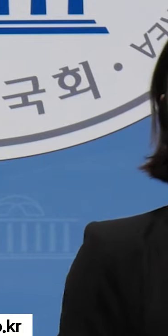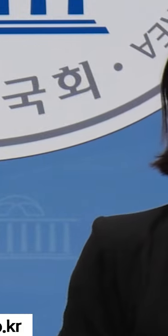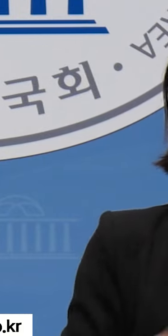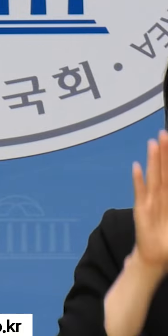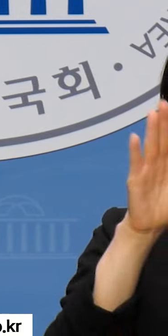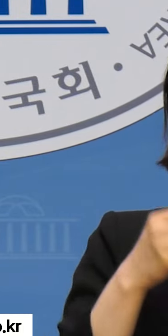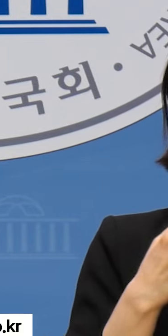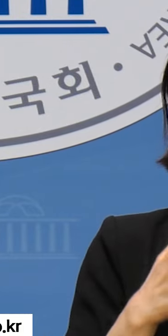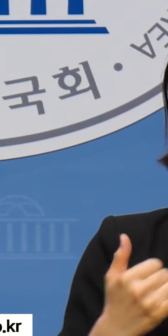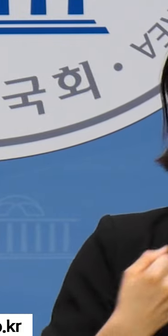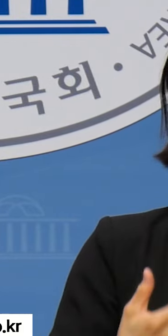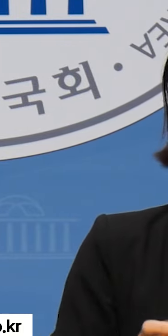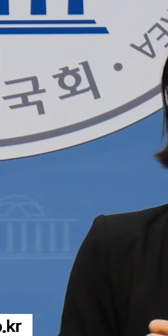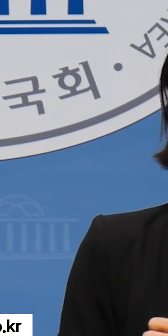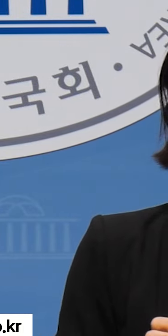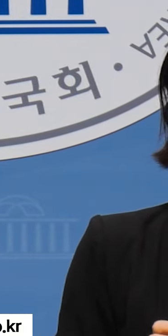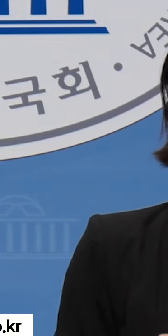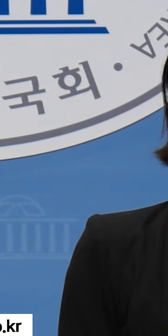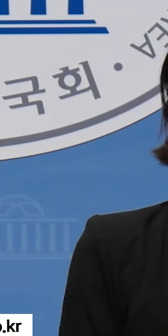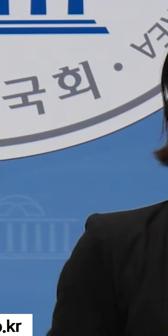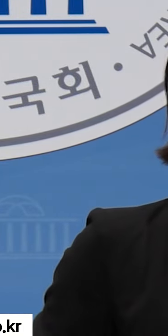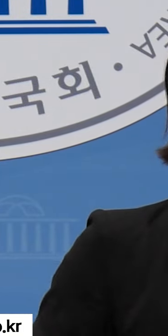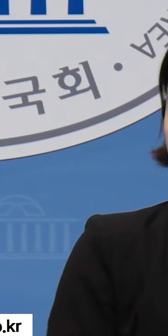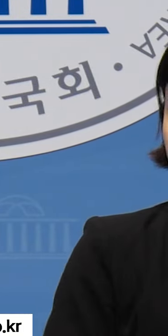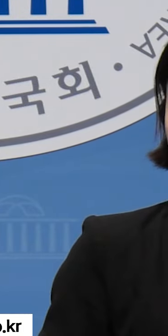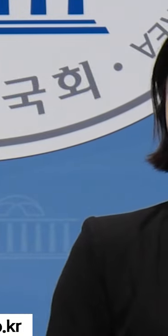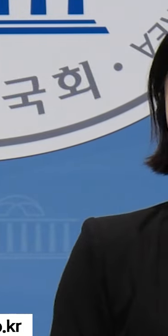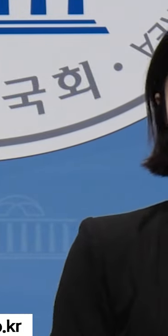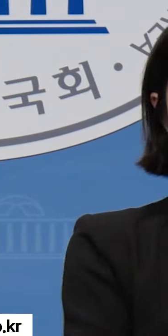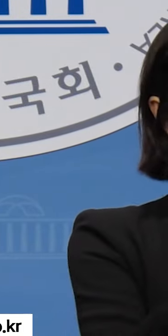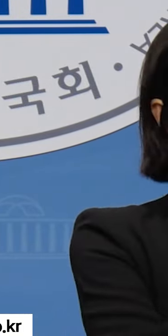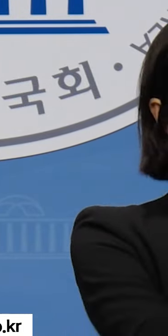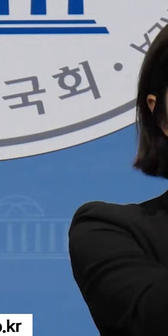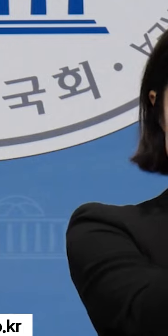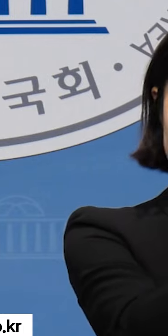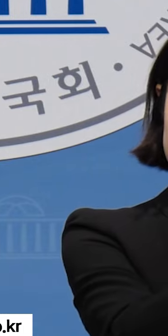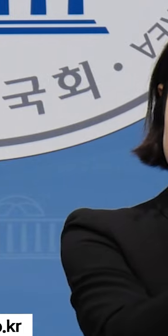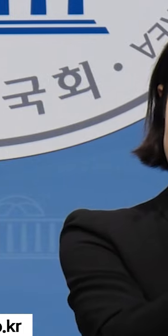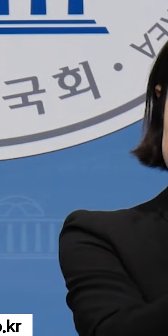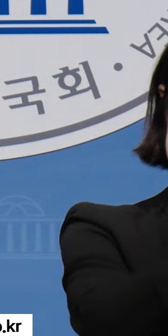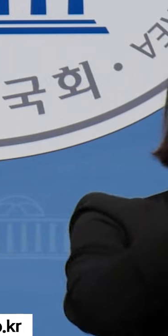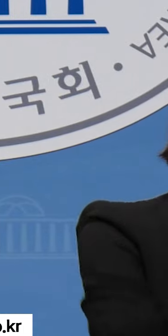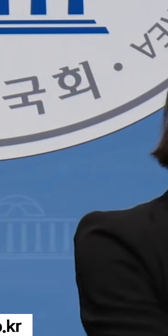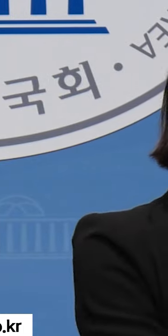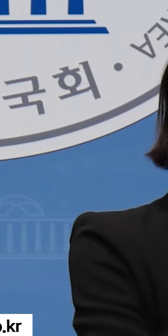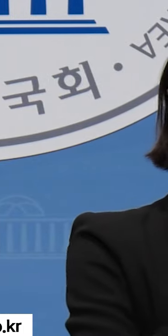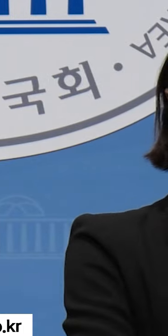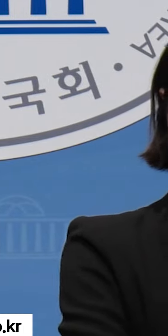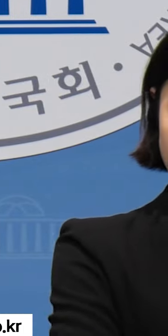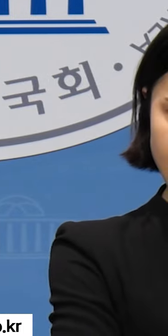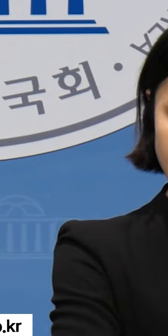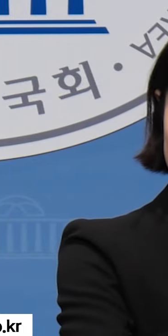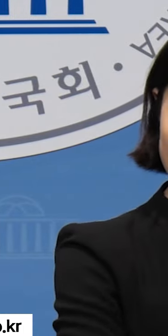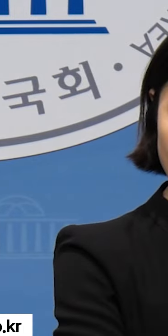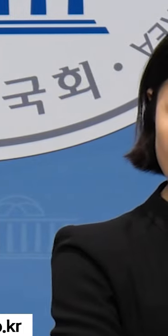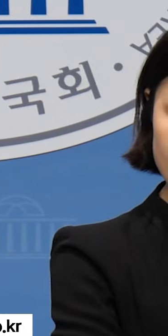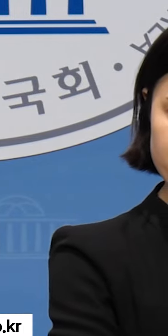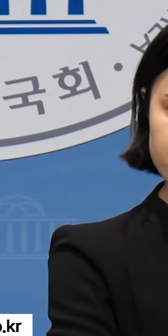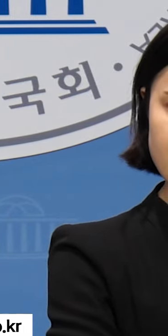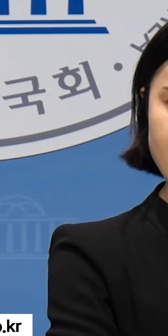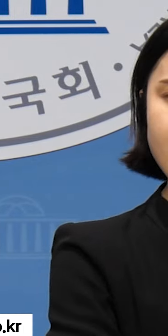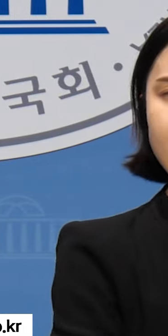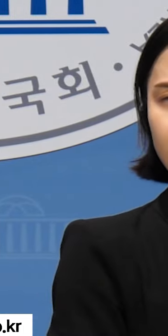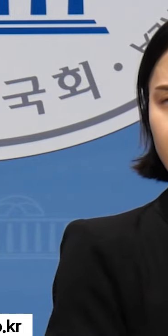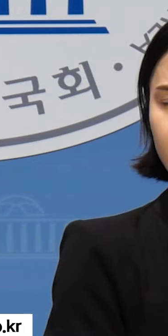통해서 민주당의 이러한 불순한 목적의 행위에 대해 단호하게 대처할 것입니다. 우리 여당